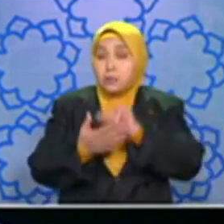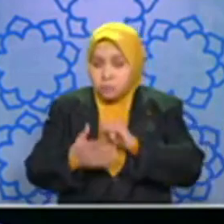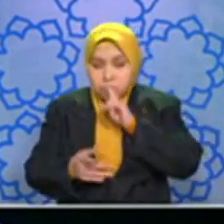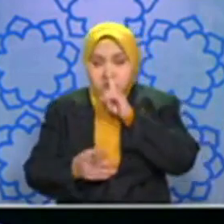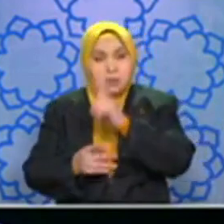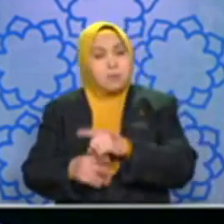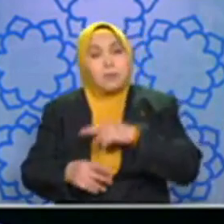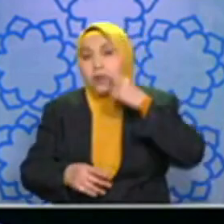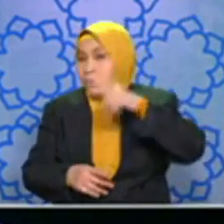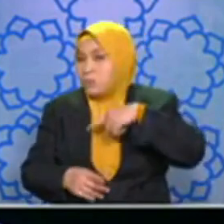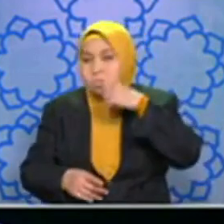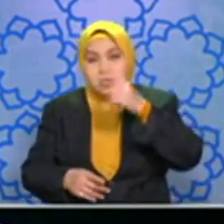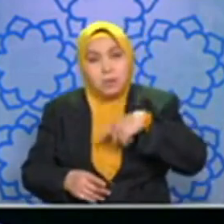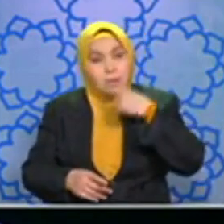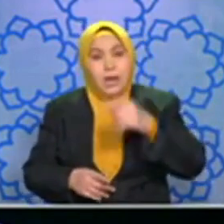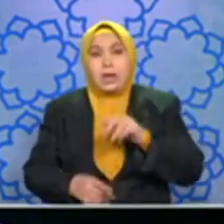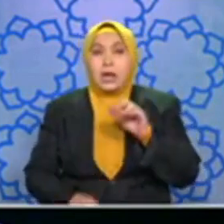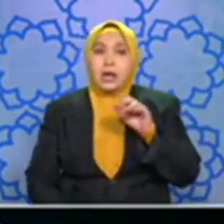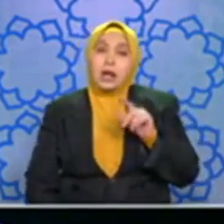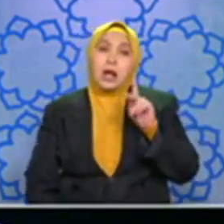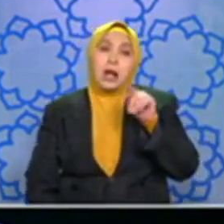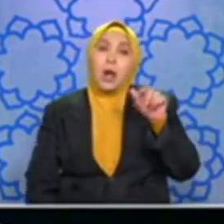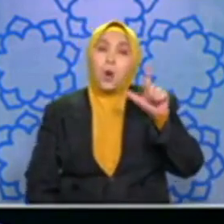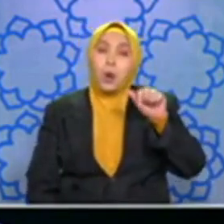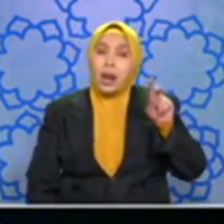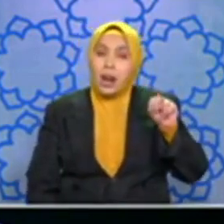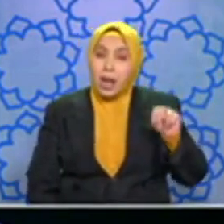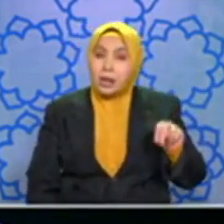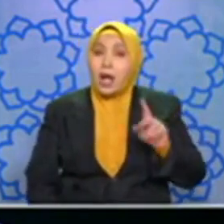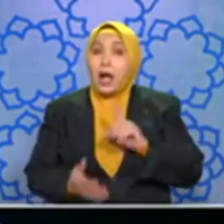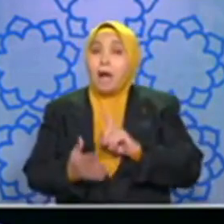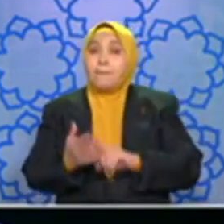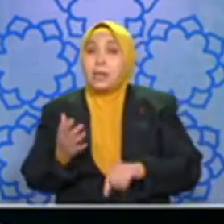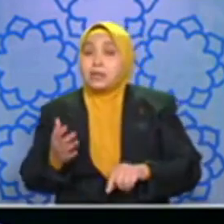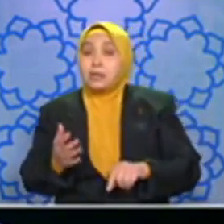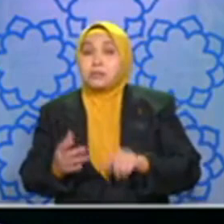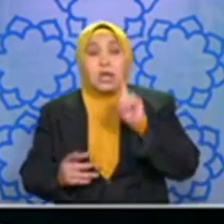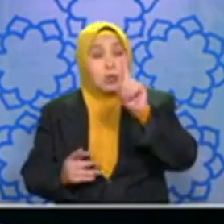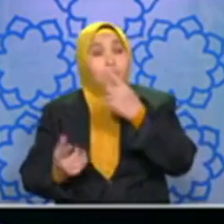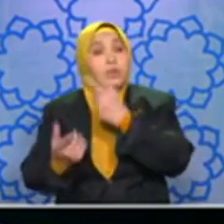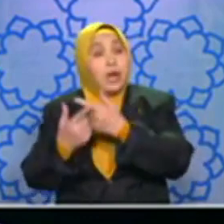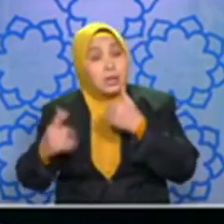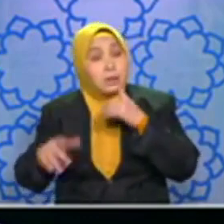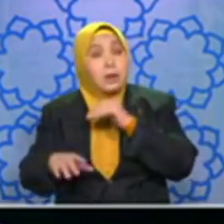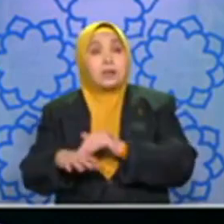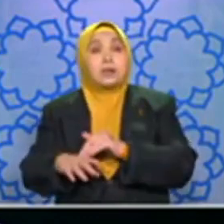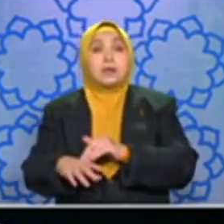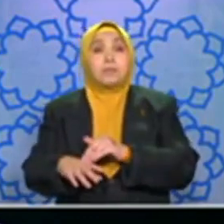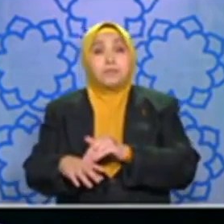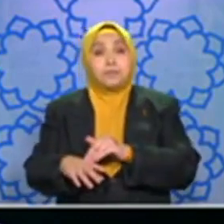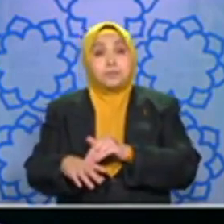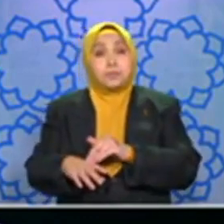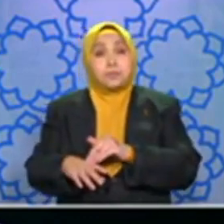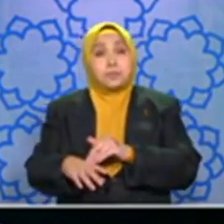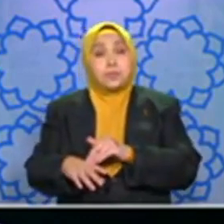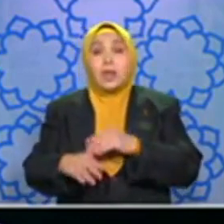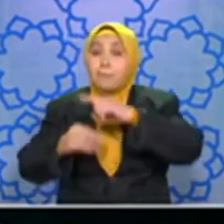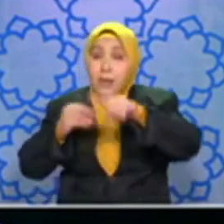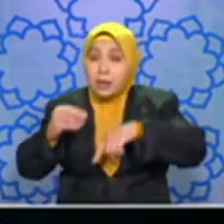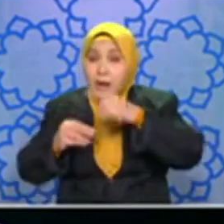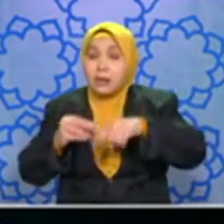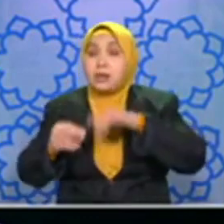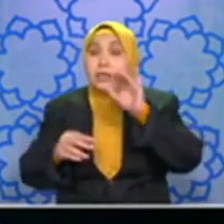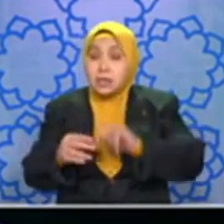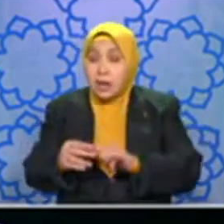benar-benar mengucapkan qaulan azima. Ya, apa maksudnya? Salah satu daripada perkara